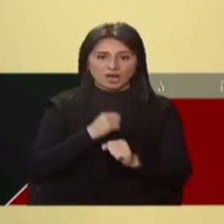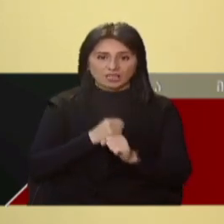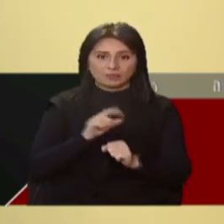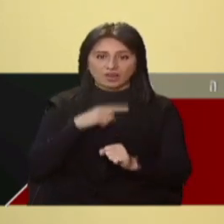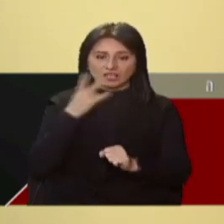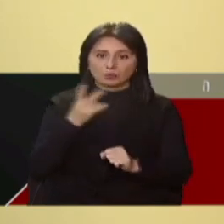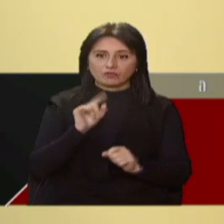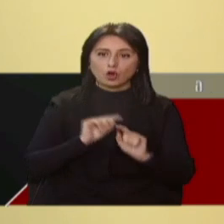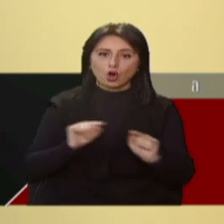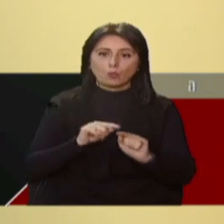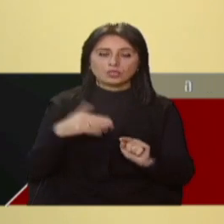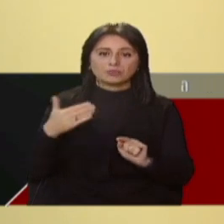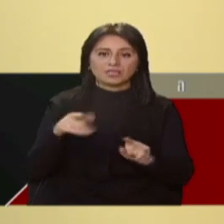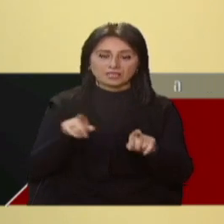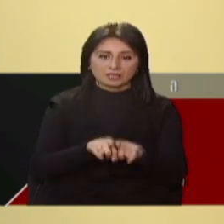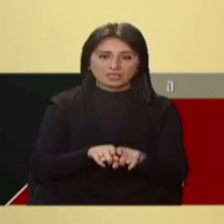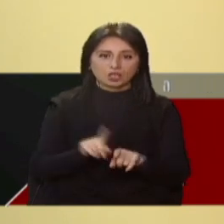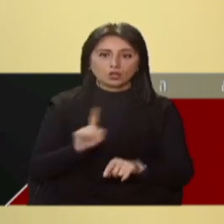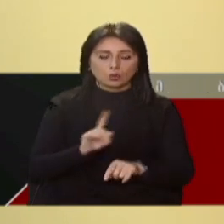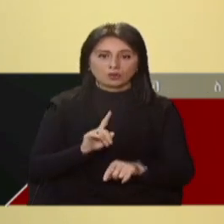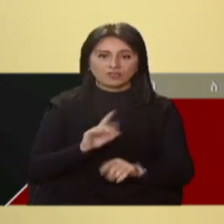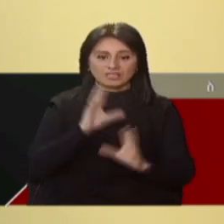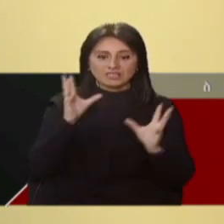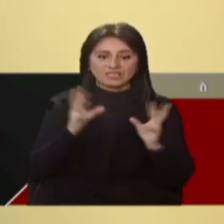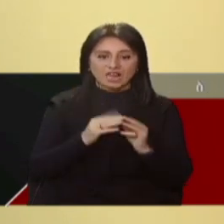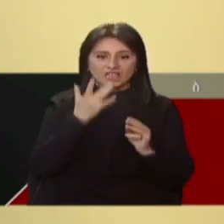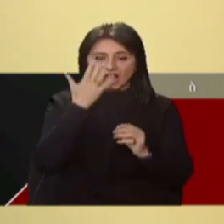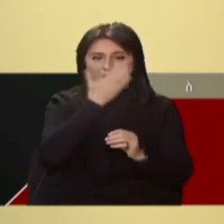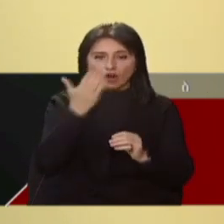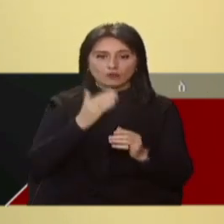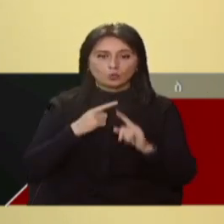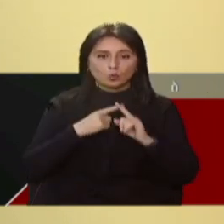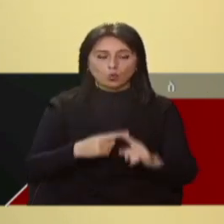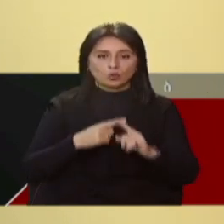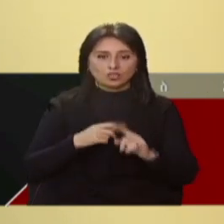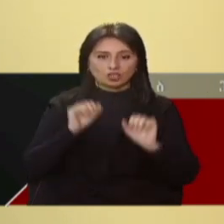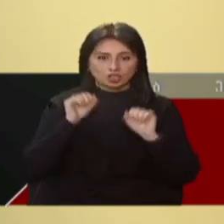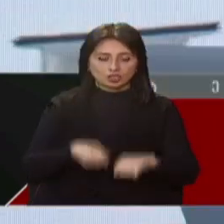რა თქმა უნდა, ოპოზიციის მხრიდანაც, რომ საერთო ეროვნული კონსენსუსის მიღწევა შეძლო.